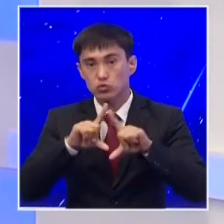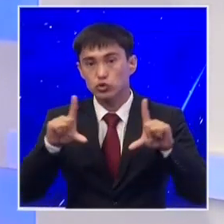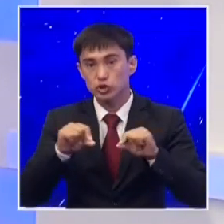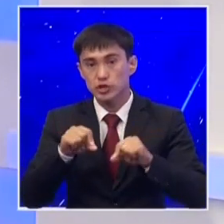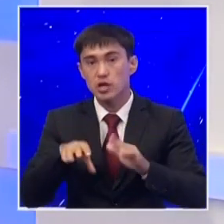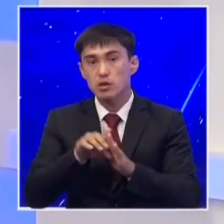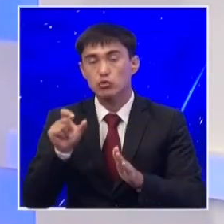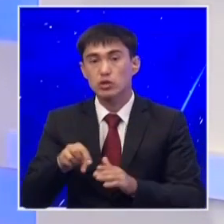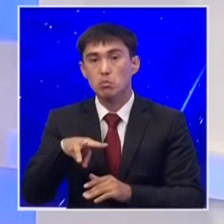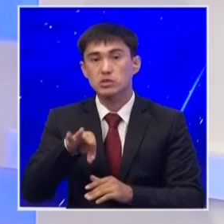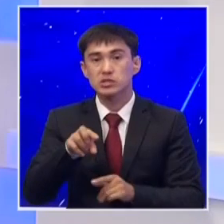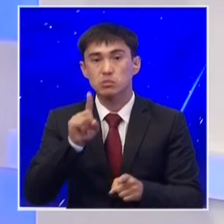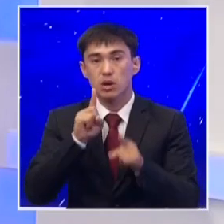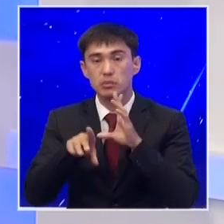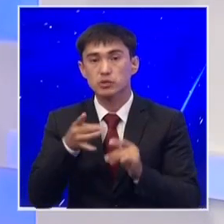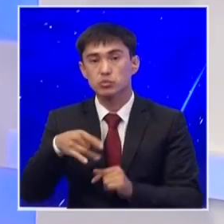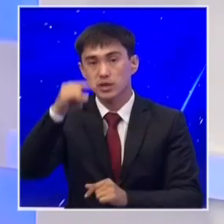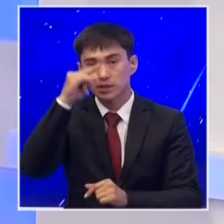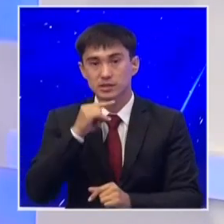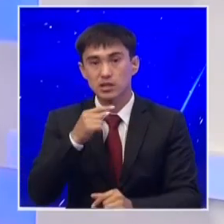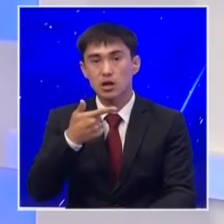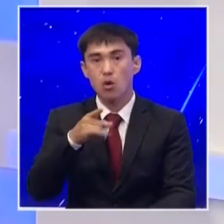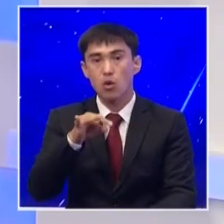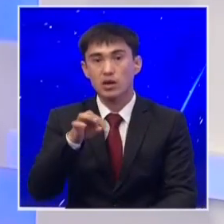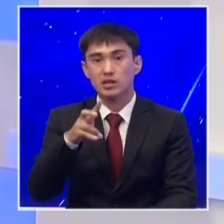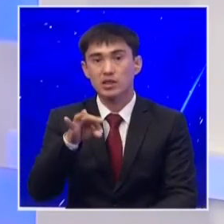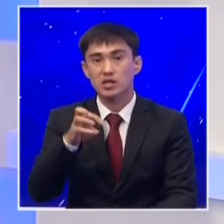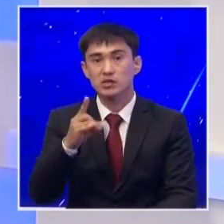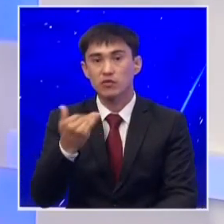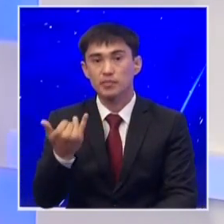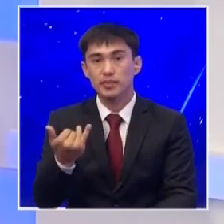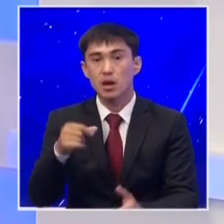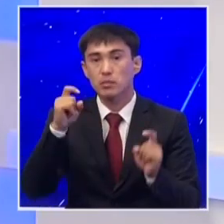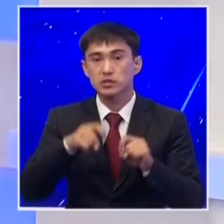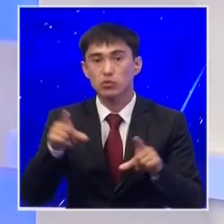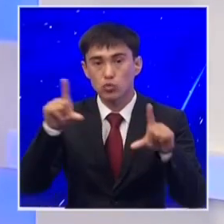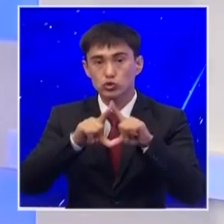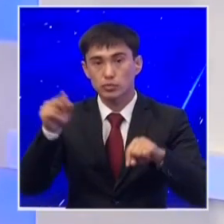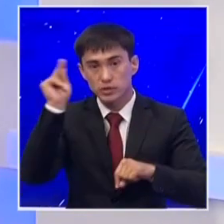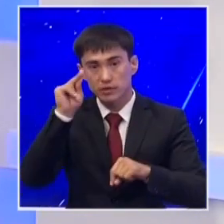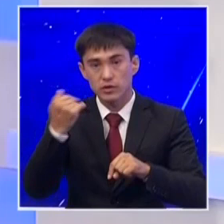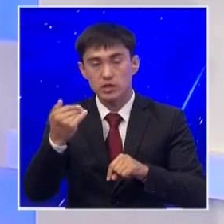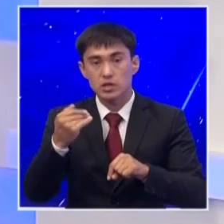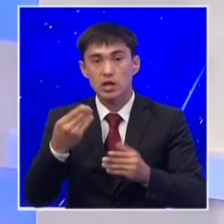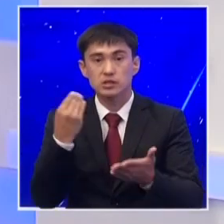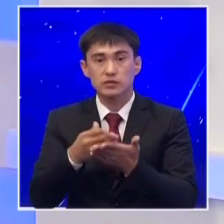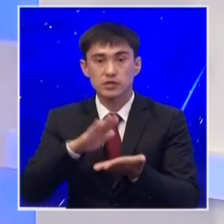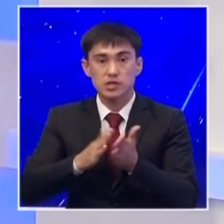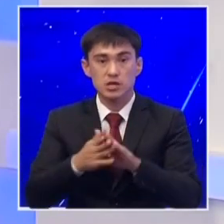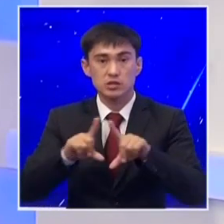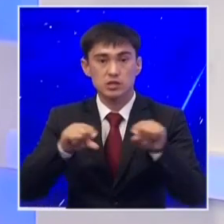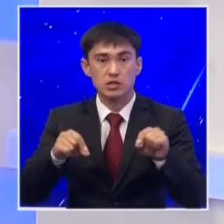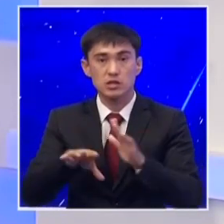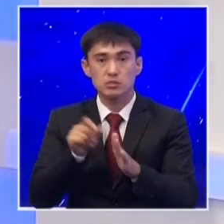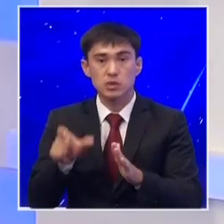образовательного учреждения к депутату Мажилиса парламента Республики Казахстан Гаухар Танашевой. Посетив учебное заведение и оценив состояние здания,